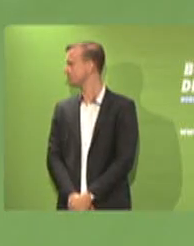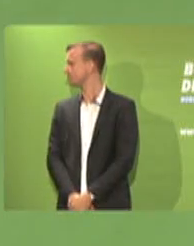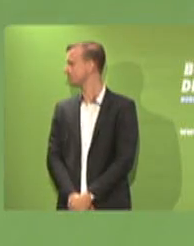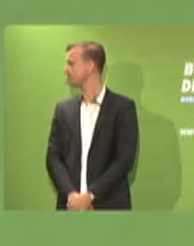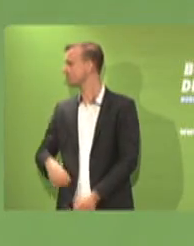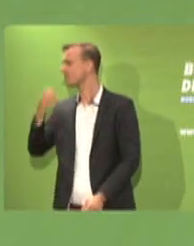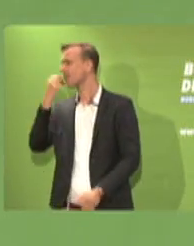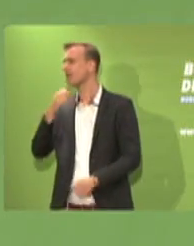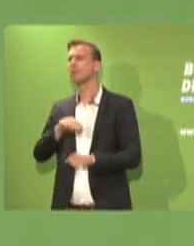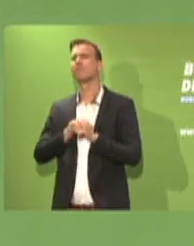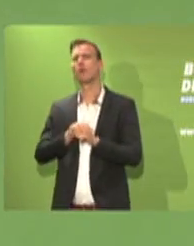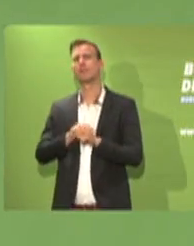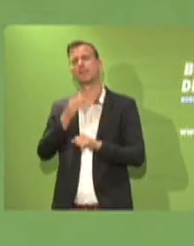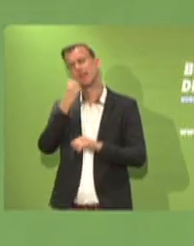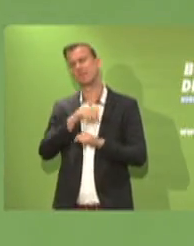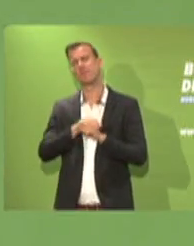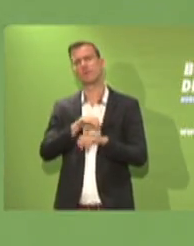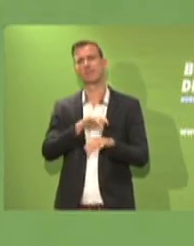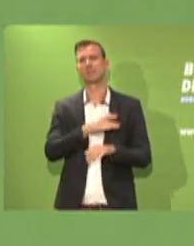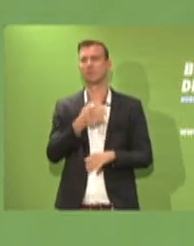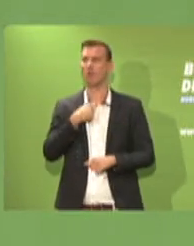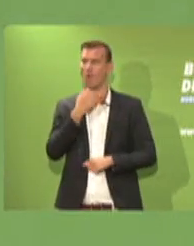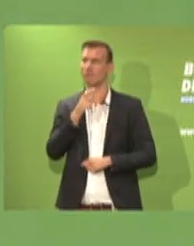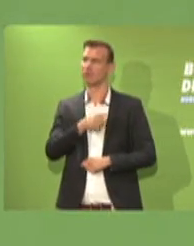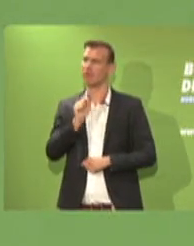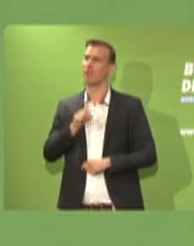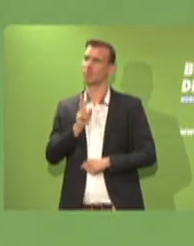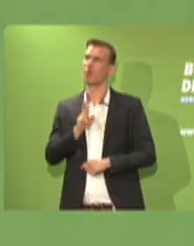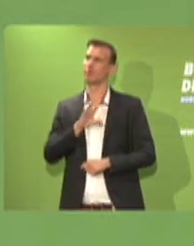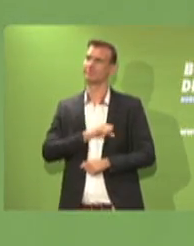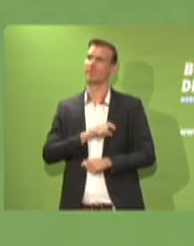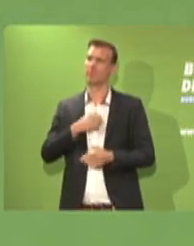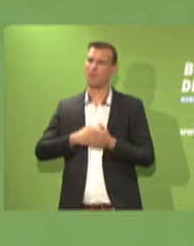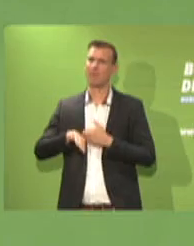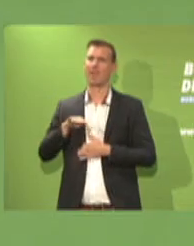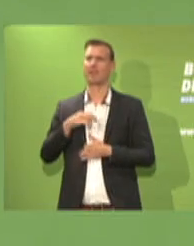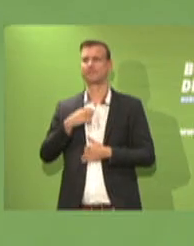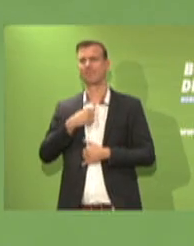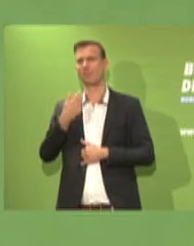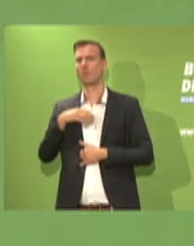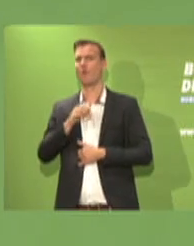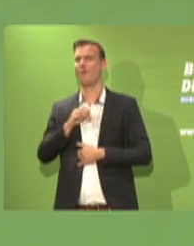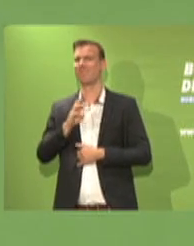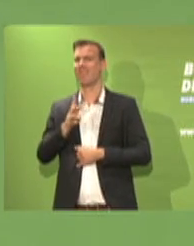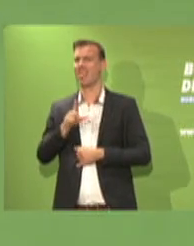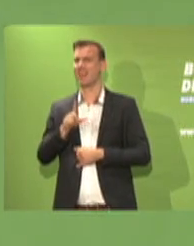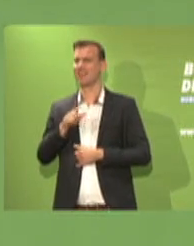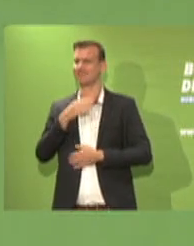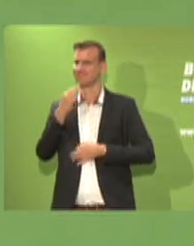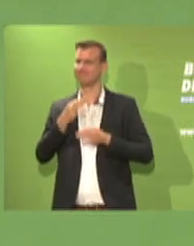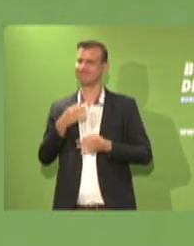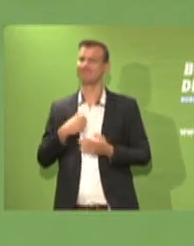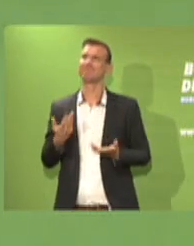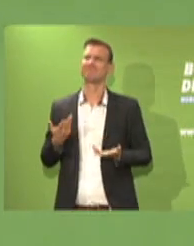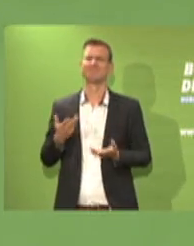Liebe Freundinnen und Freunde, ich hoffe, ihr könnt es noch ertragen. Einen weiteren Menschen aus OWL. Es scheint ja so